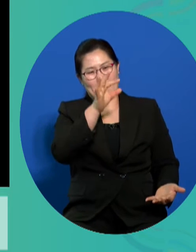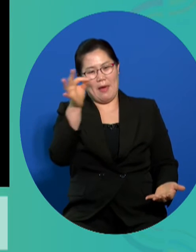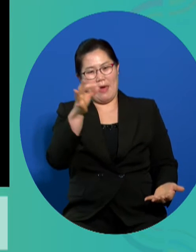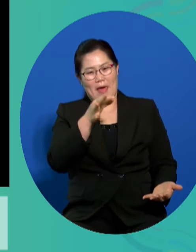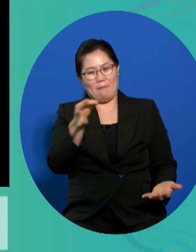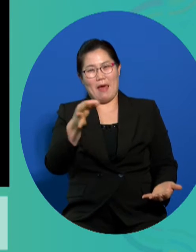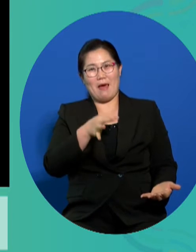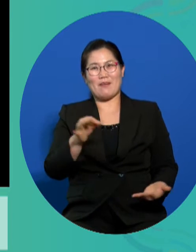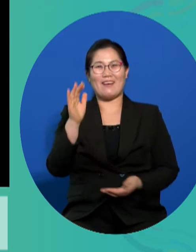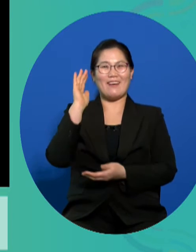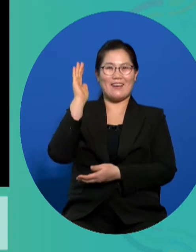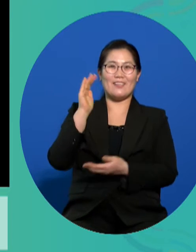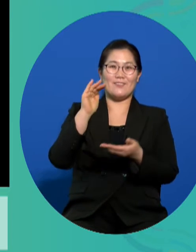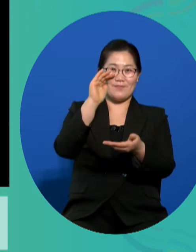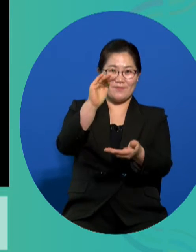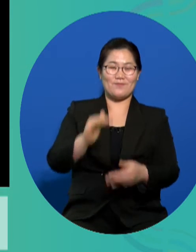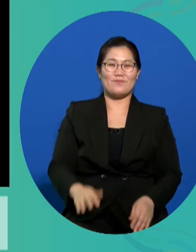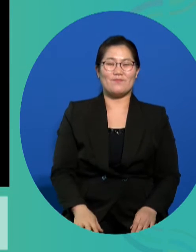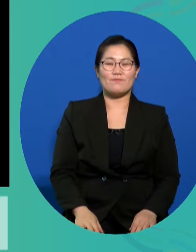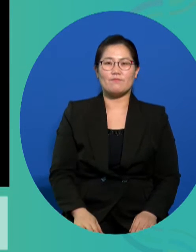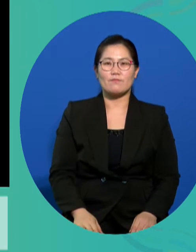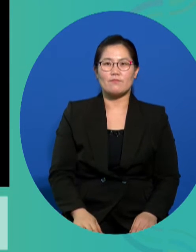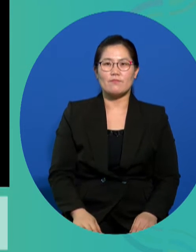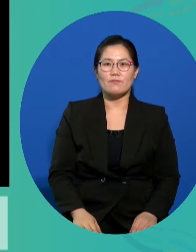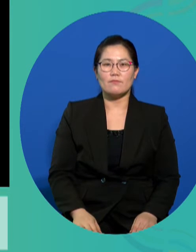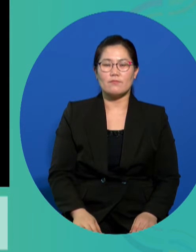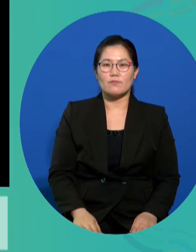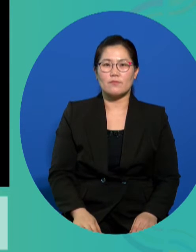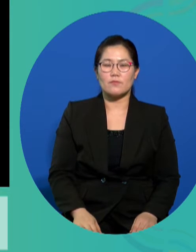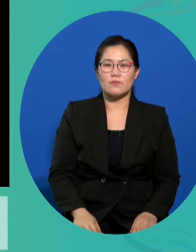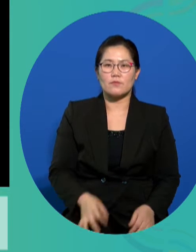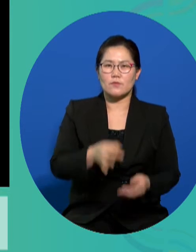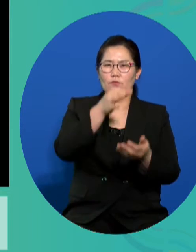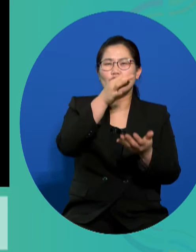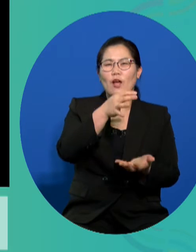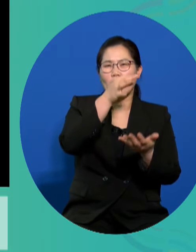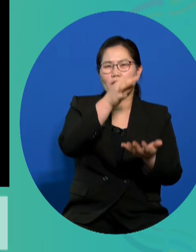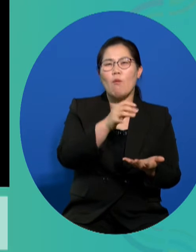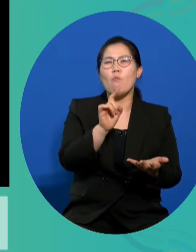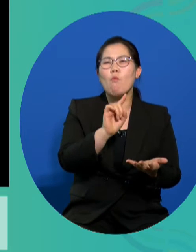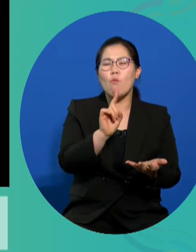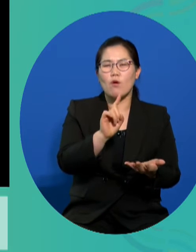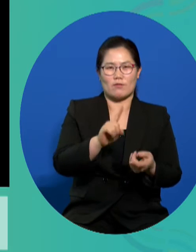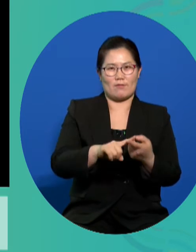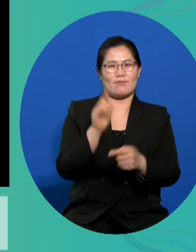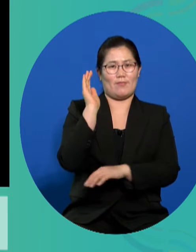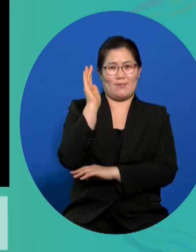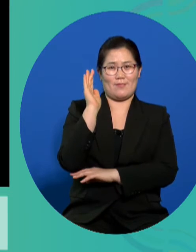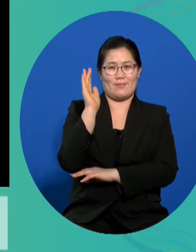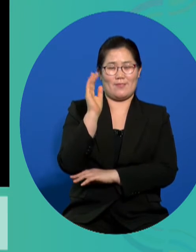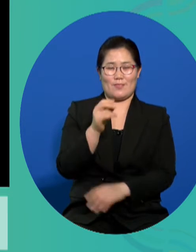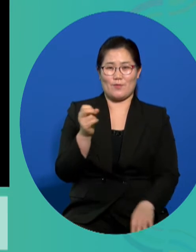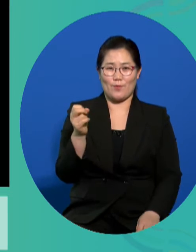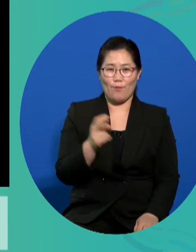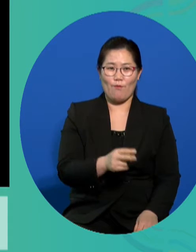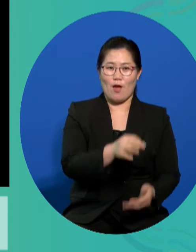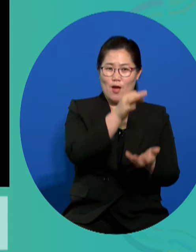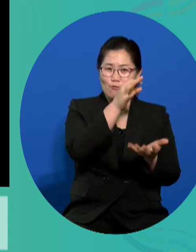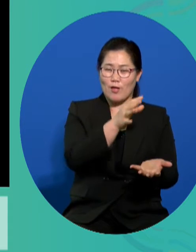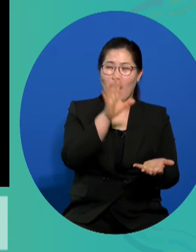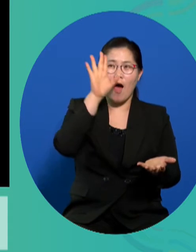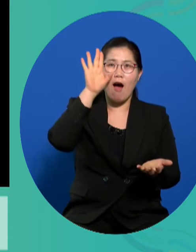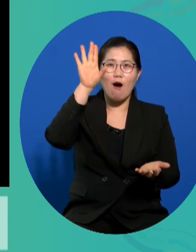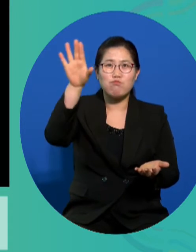들어주시면 고맙겠고요. 그리고 전반적인 얘기는 유산에 관련된 내용입니다. 그리고 거기에 대해서 우리가